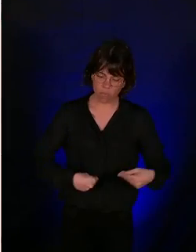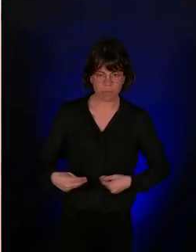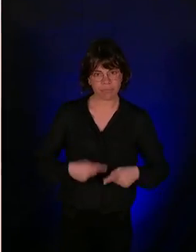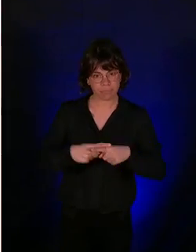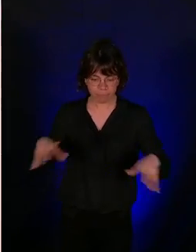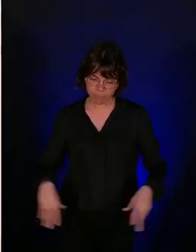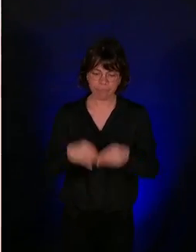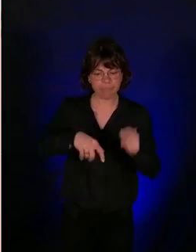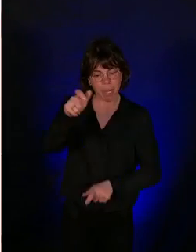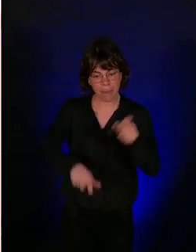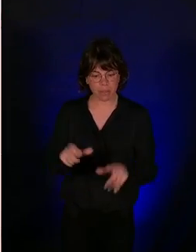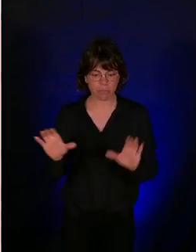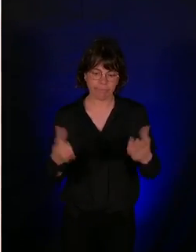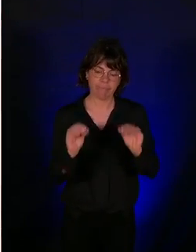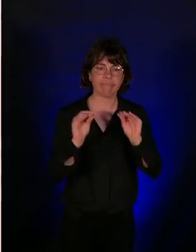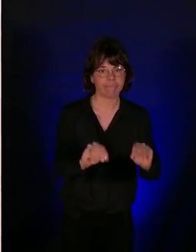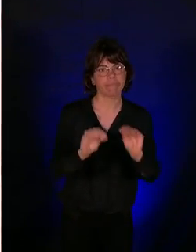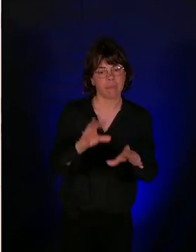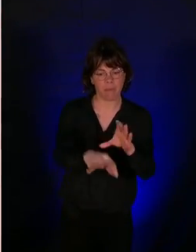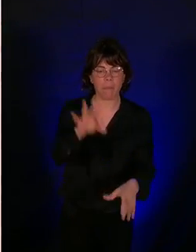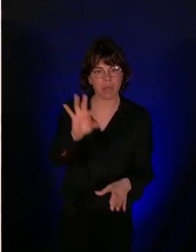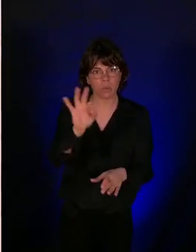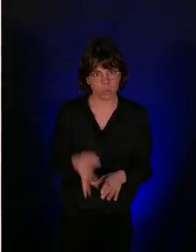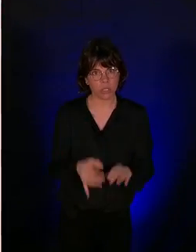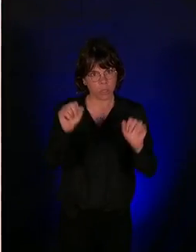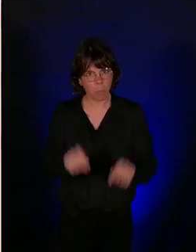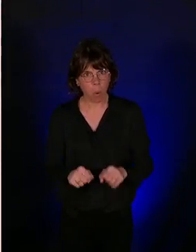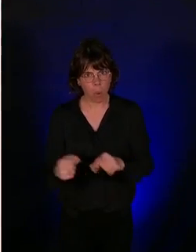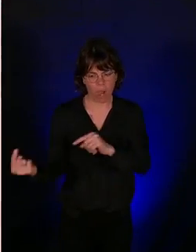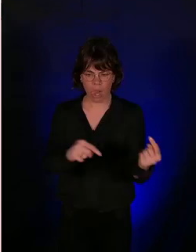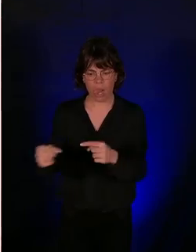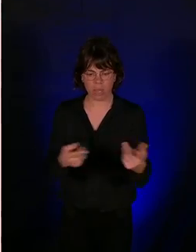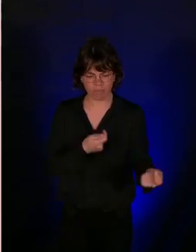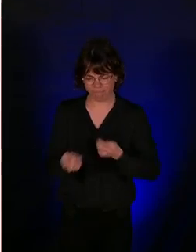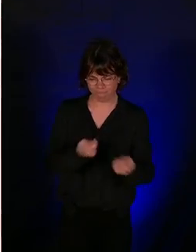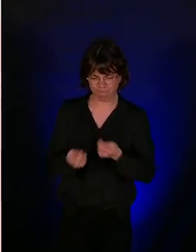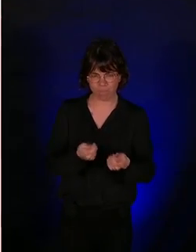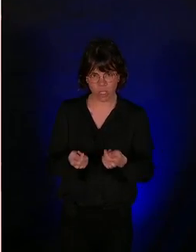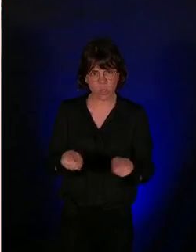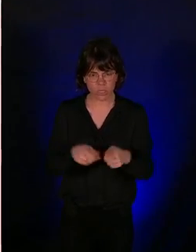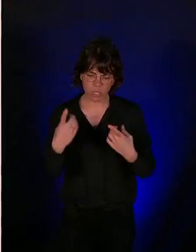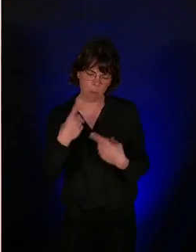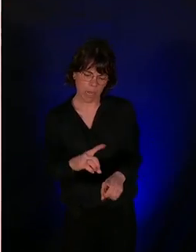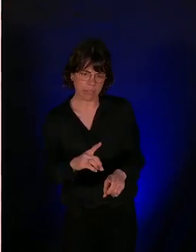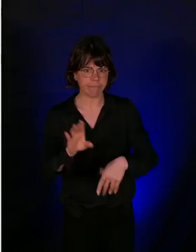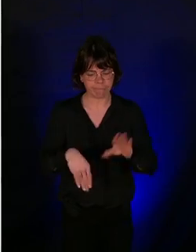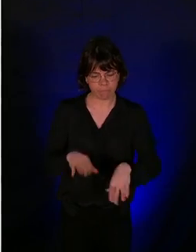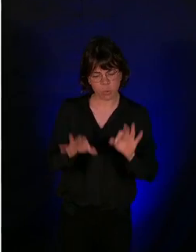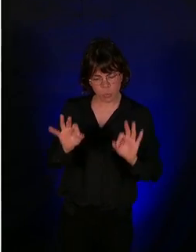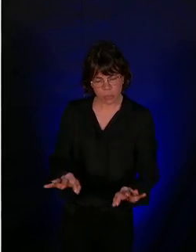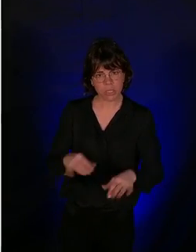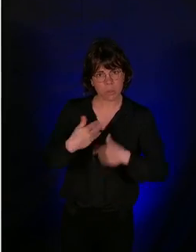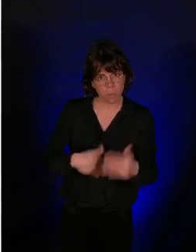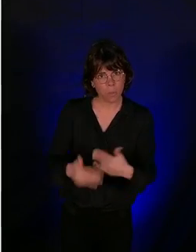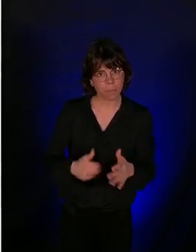composée de camarades formés qui seront en capacité d'assumer des débats contradictoires gag de démocratie et d'efficacité de